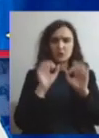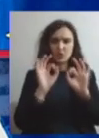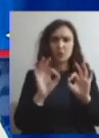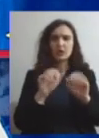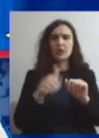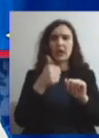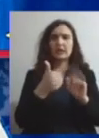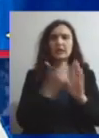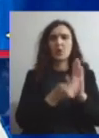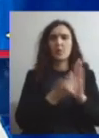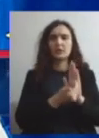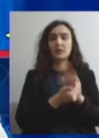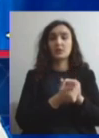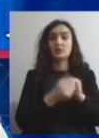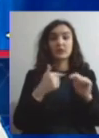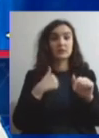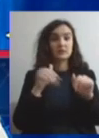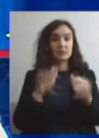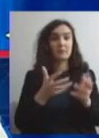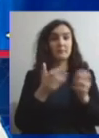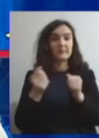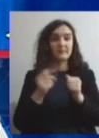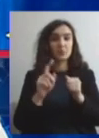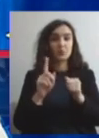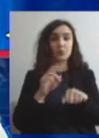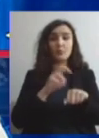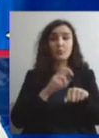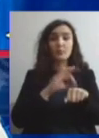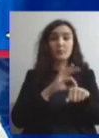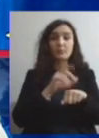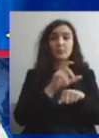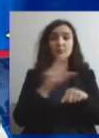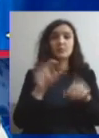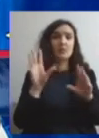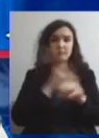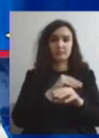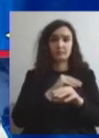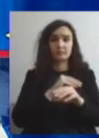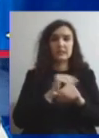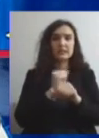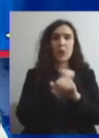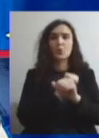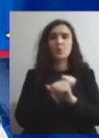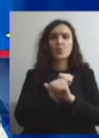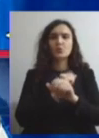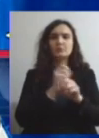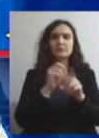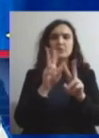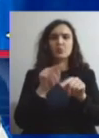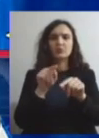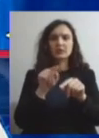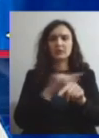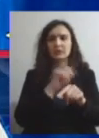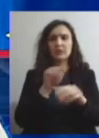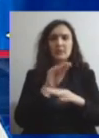რეკომენდაცია. მივიღეთ გადაწყვეტილება, რომ ესეთი პაციენტები შეძლებენ საკურორტო ზონაში გაიარონ დამატებითი